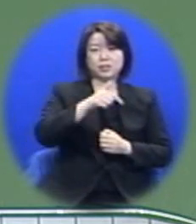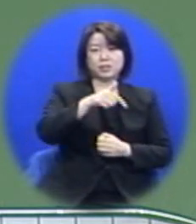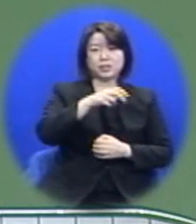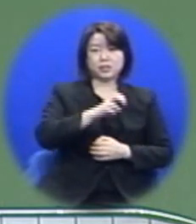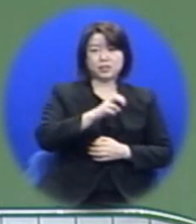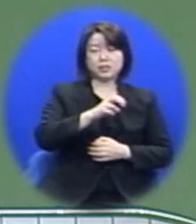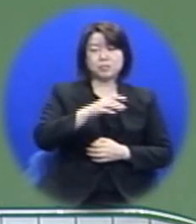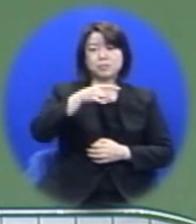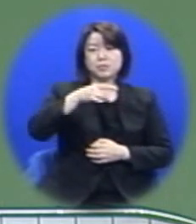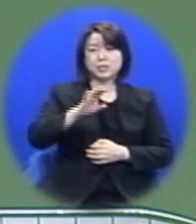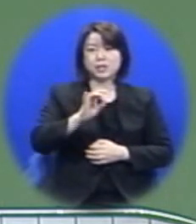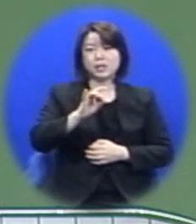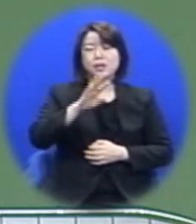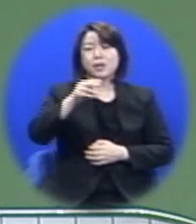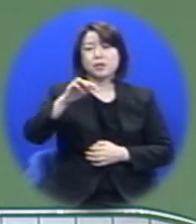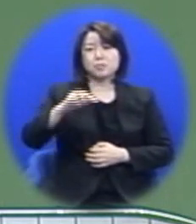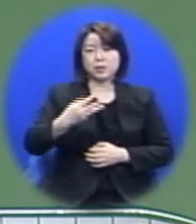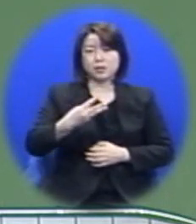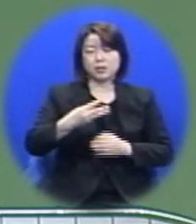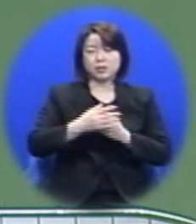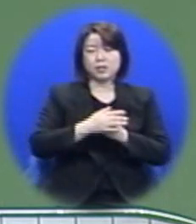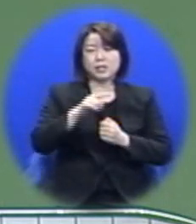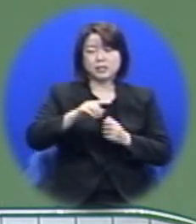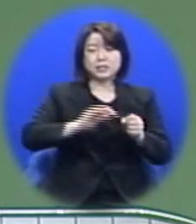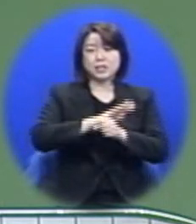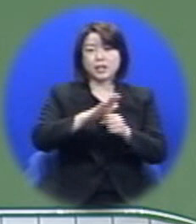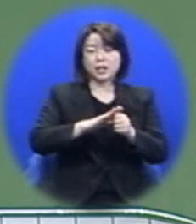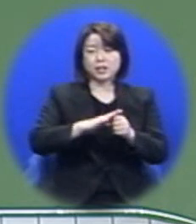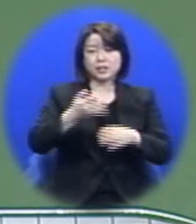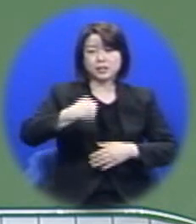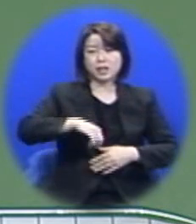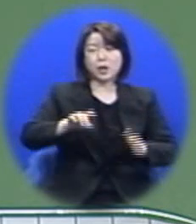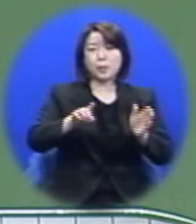김세별이라고 한 그 사랑하는 딸의 믿음을